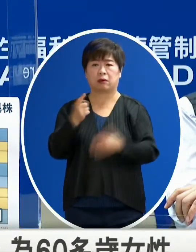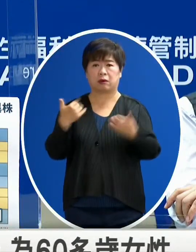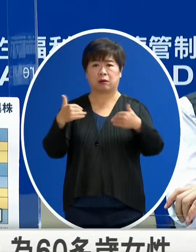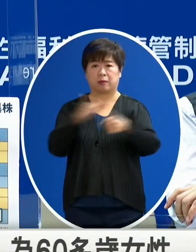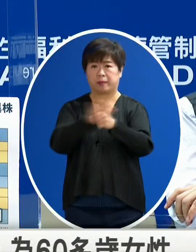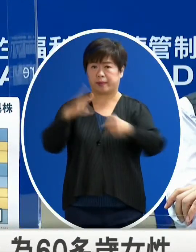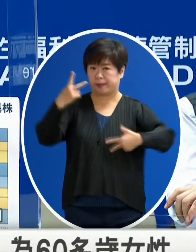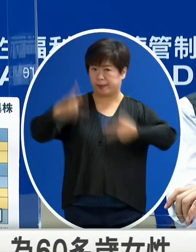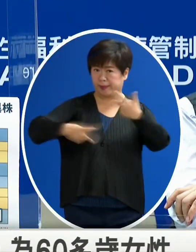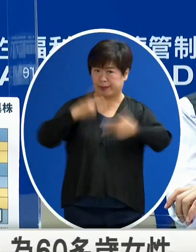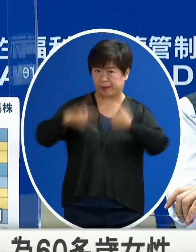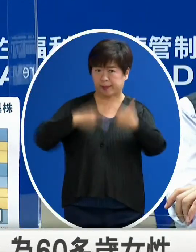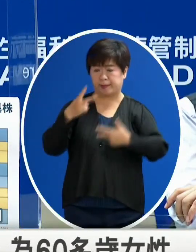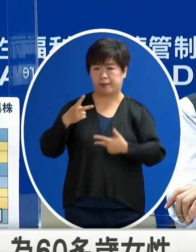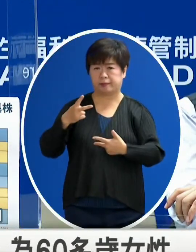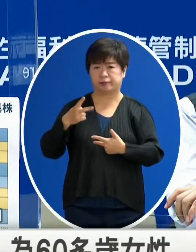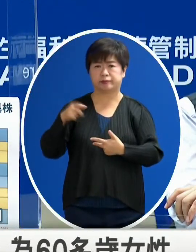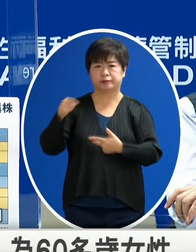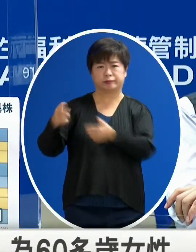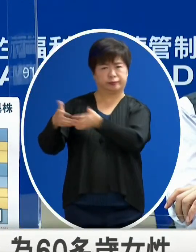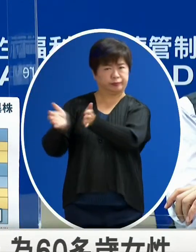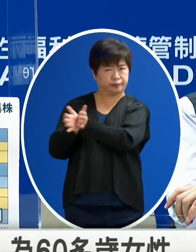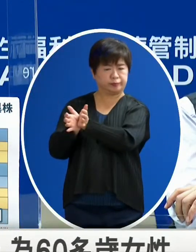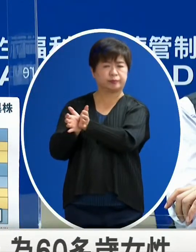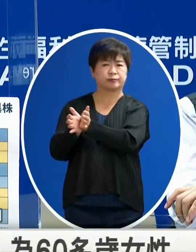2周，那